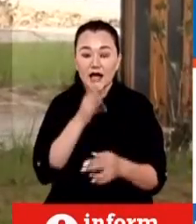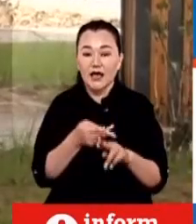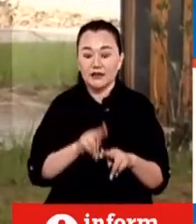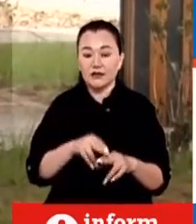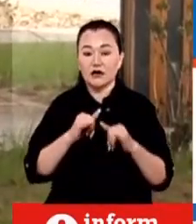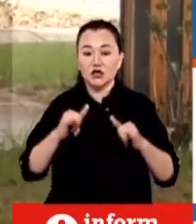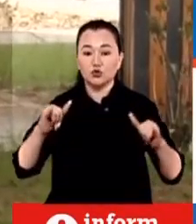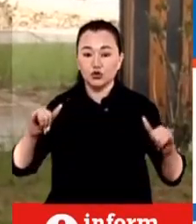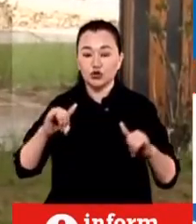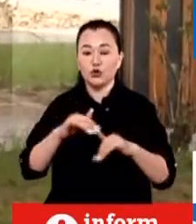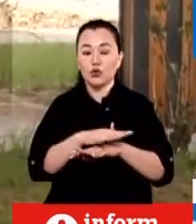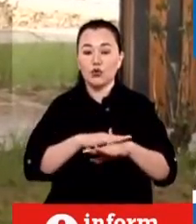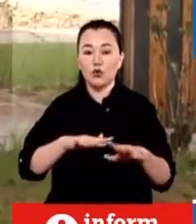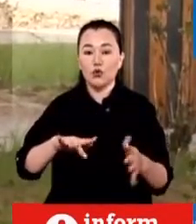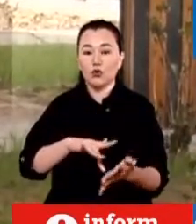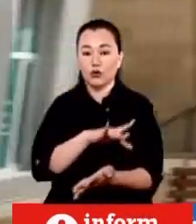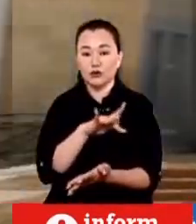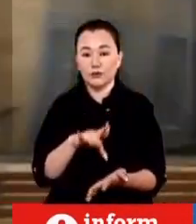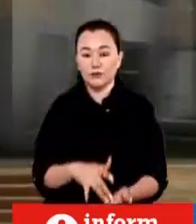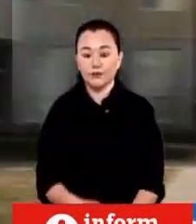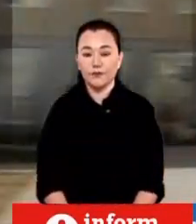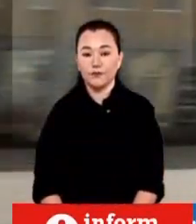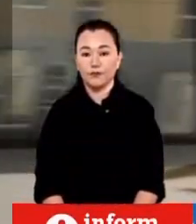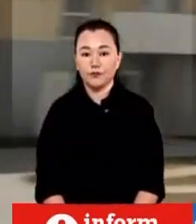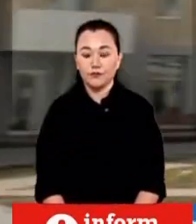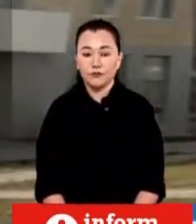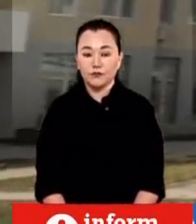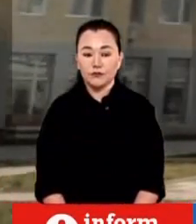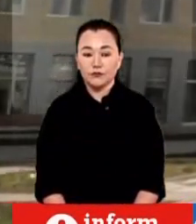этот растущий город. Динара Нургалиева, Дидар Юлиев, Информбюро, Астана.